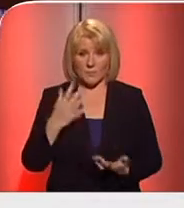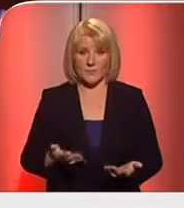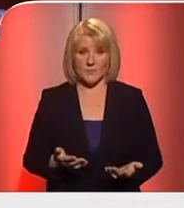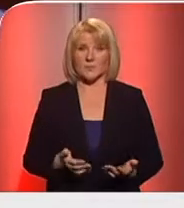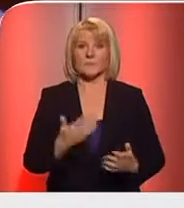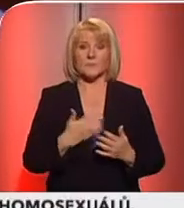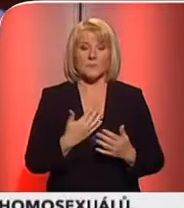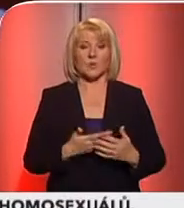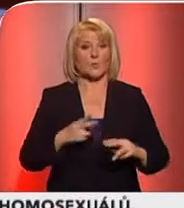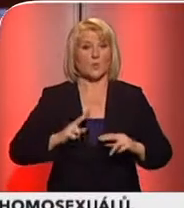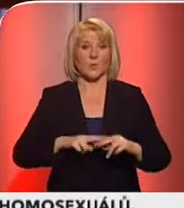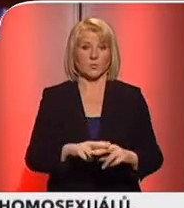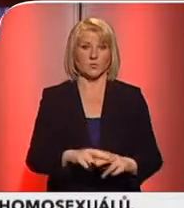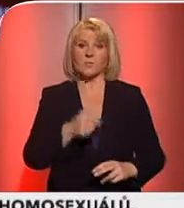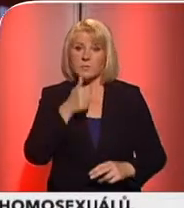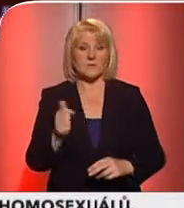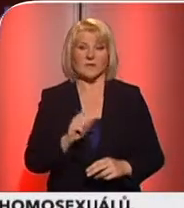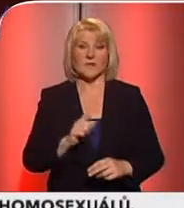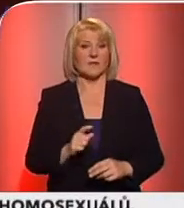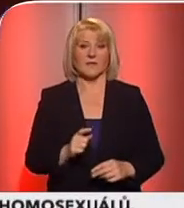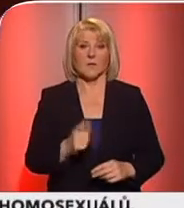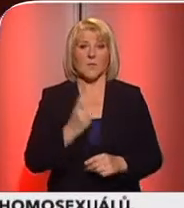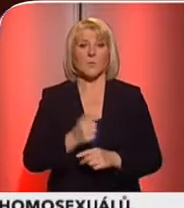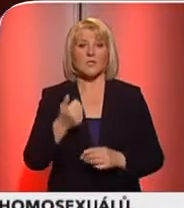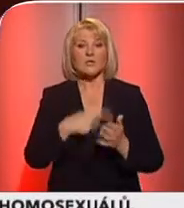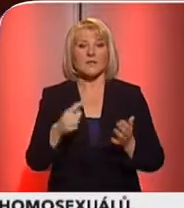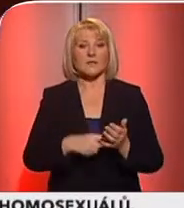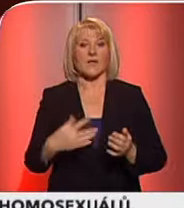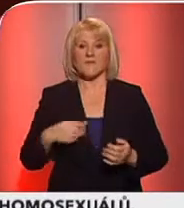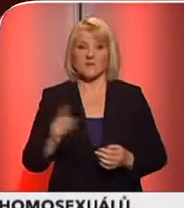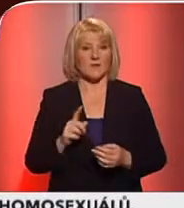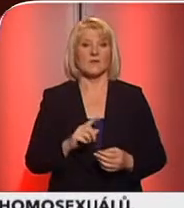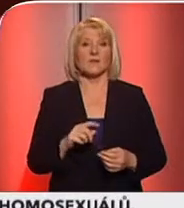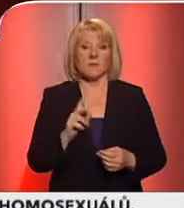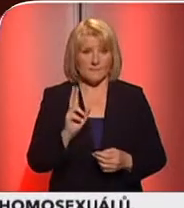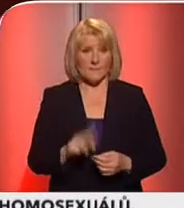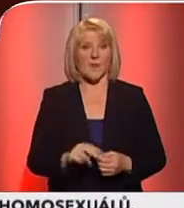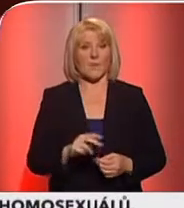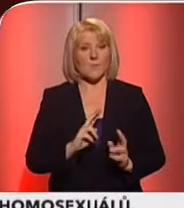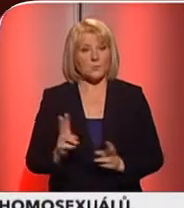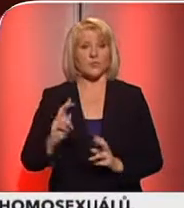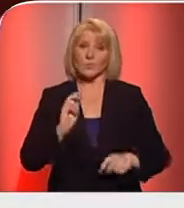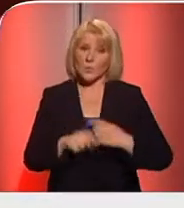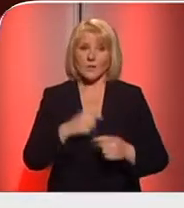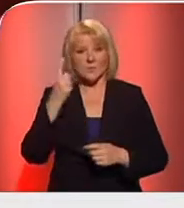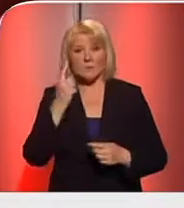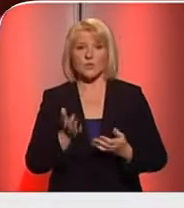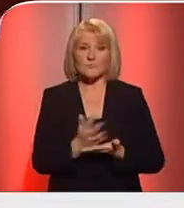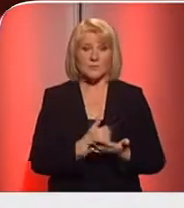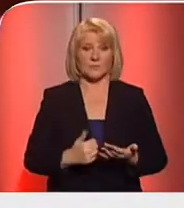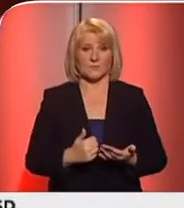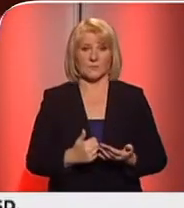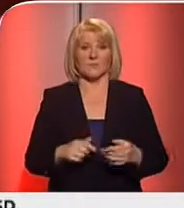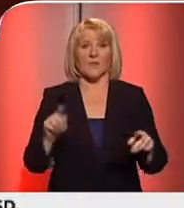těch cest je vždycky, není vždycky jenom jedna cesta. Není jenom cesta škrtání výdajů. Je cesta skutečně zamýšlet se i nad příjmy a nad